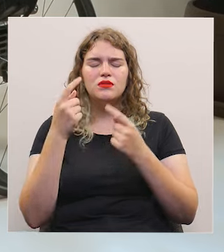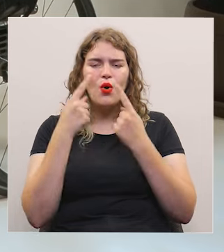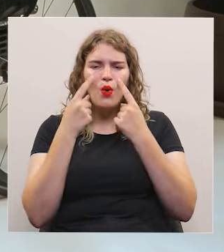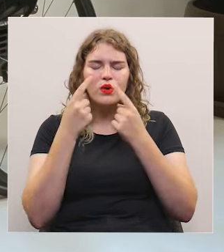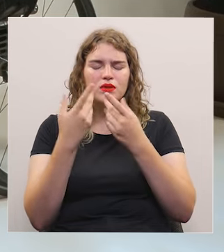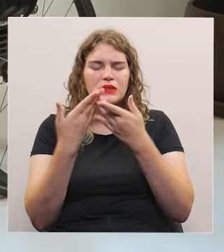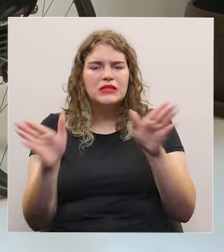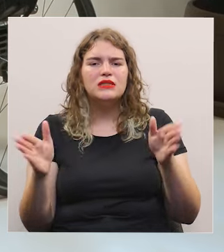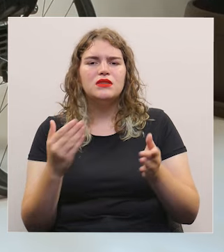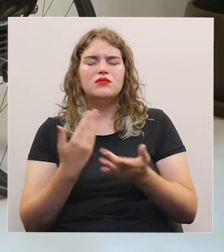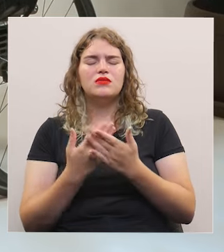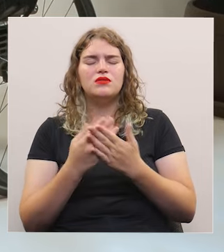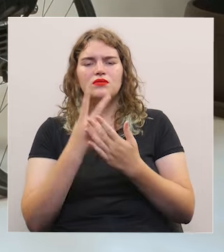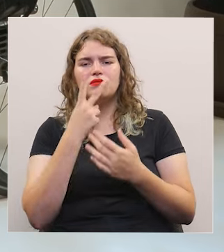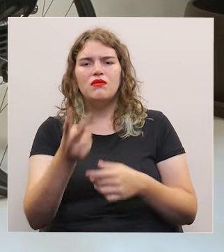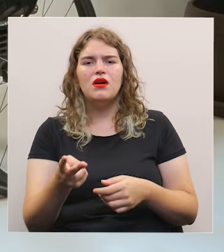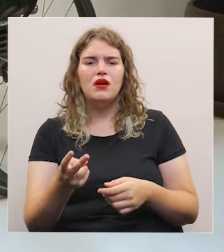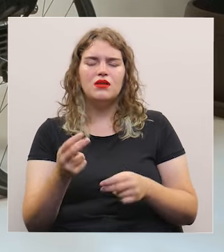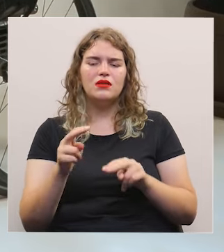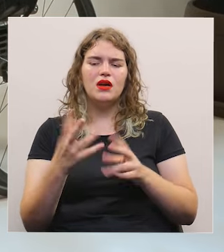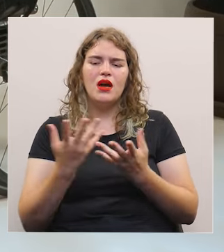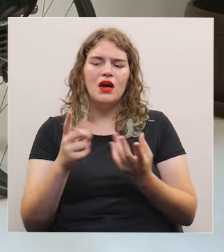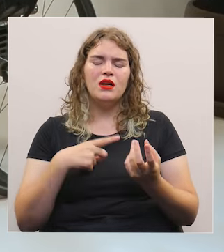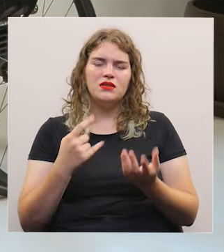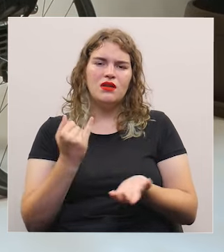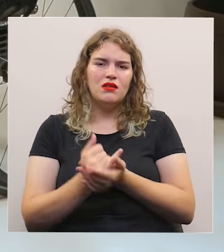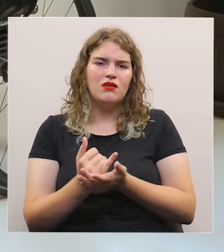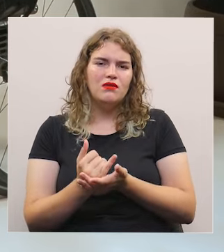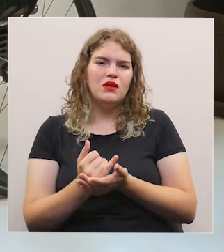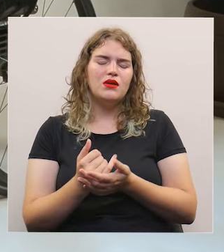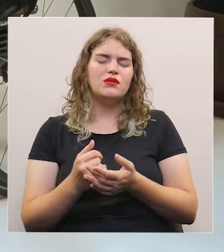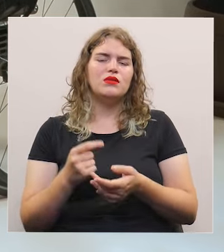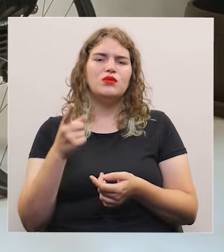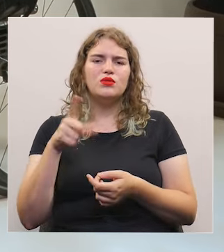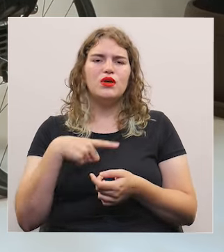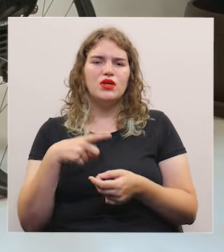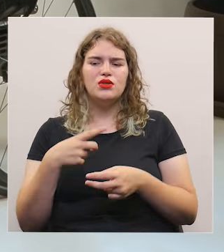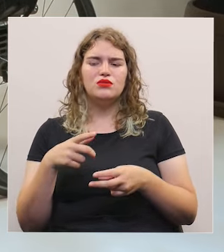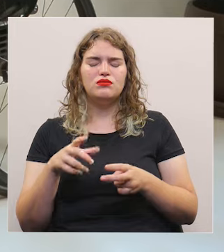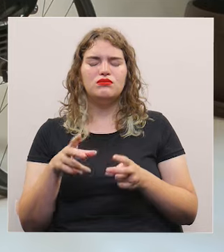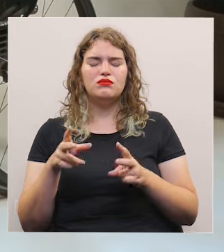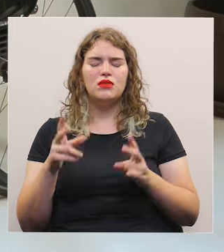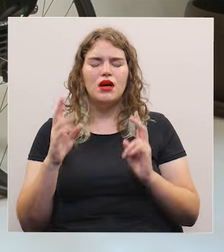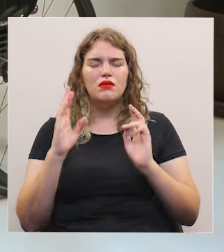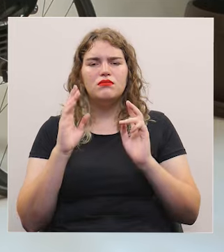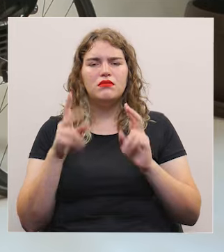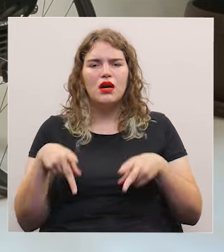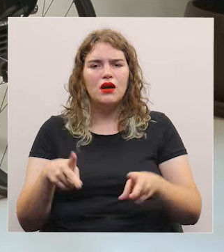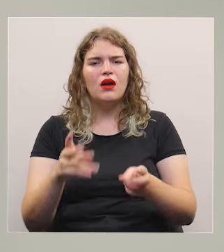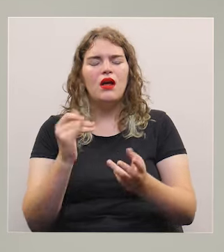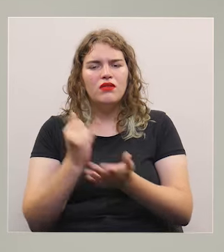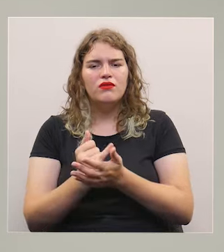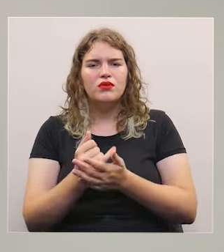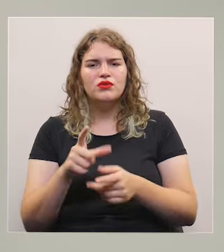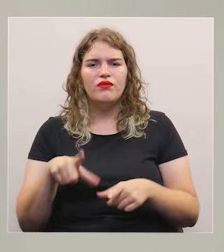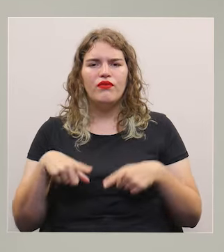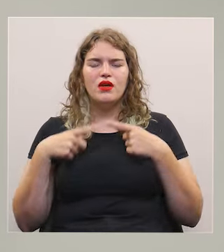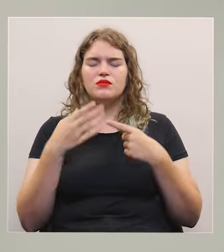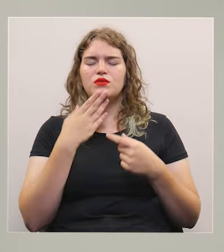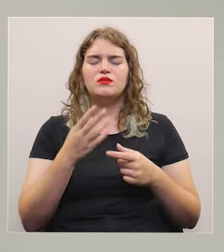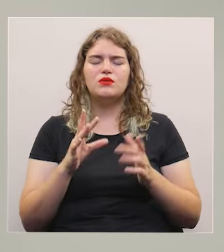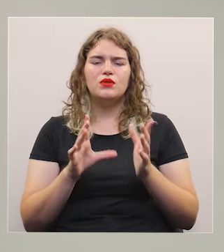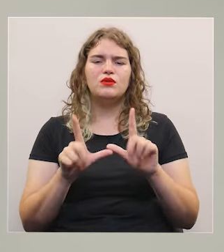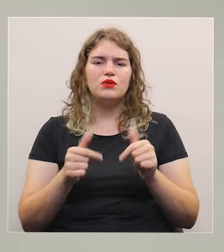ochi, Doamne. Să vadă ei care este adevărul, Doamne Iisuse Hristoase, că Tu ești calea, adevărul și viața. Îți mulțumim,